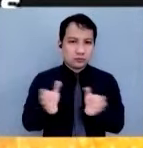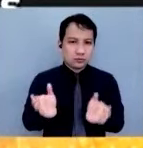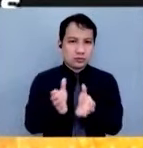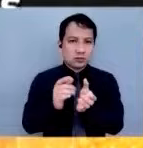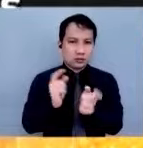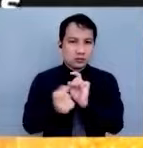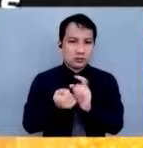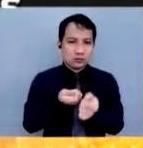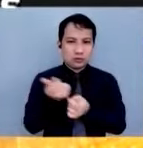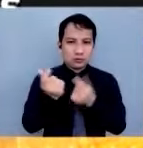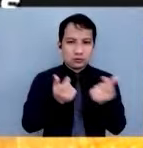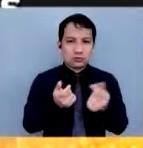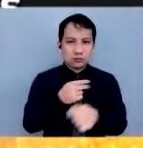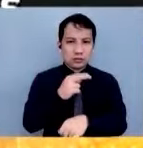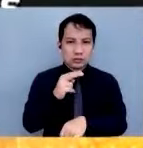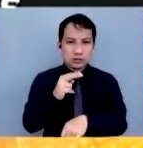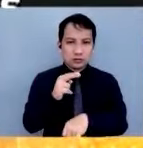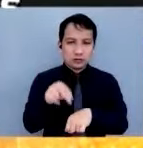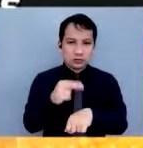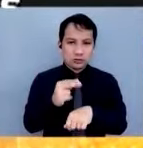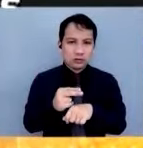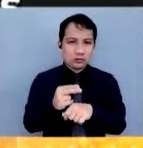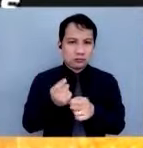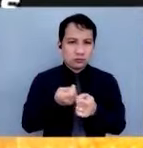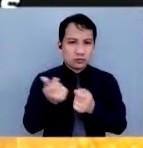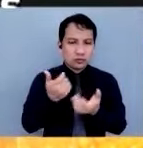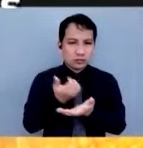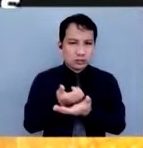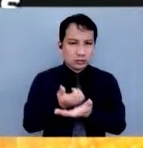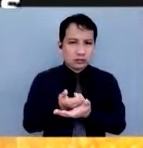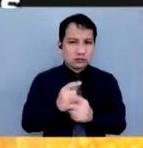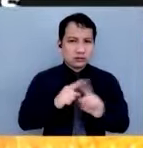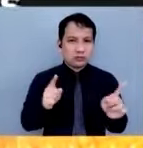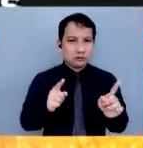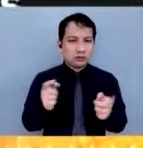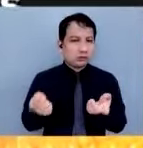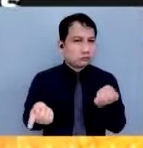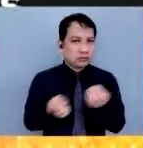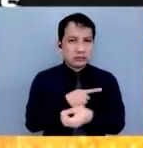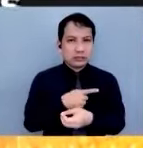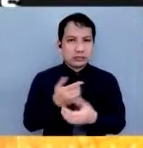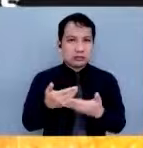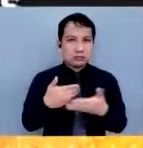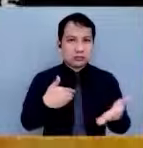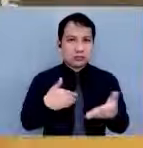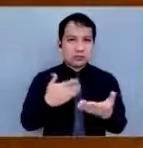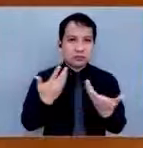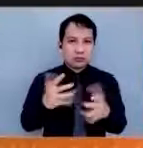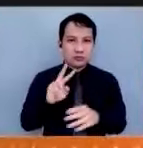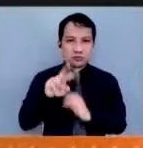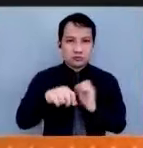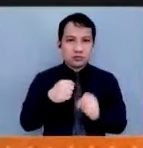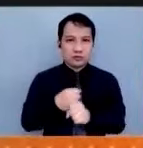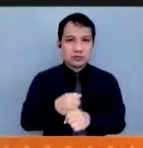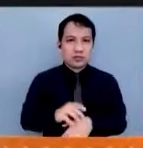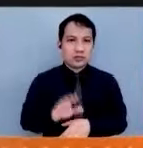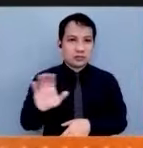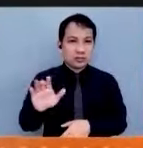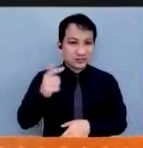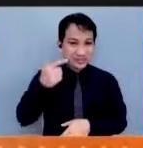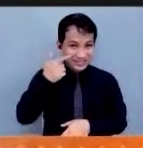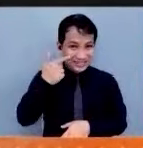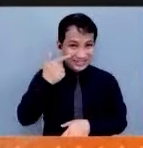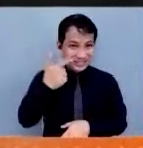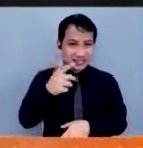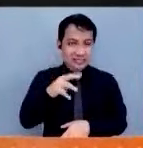mga nationalist provisions sa konstitusyon. Yun lang, napatasik si ERAP matapos ang 2 taon. Panahon naman ni Pangulong Gloria Arroyo,